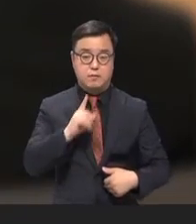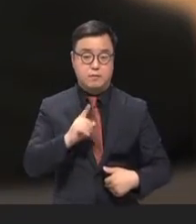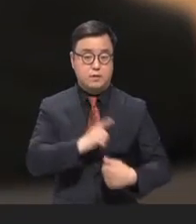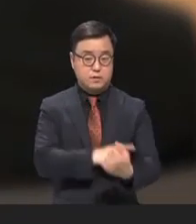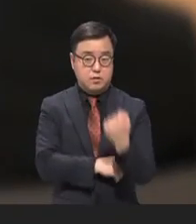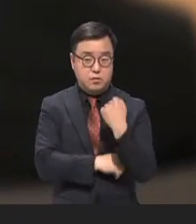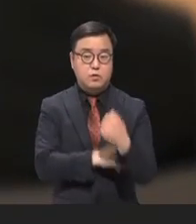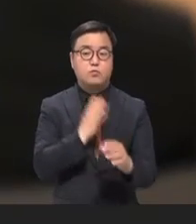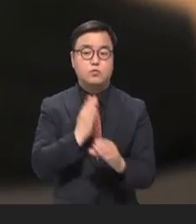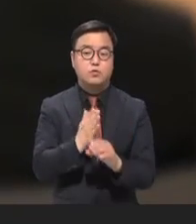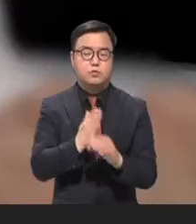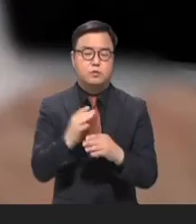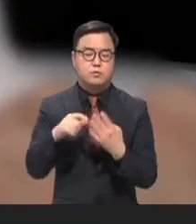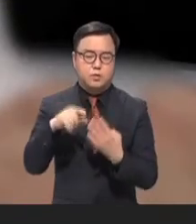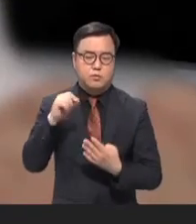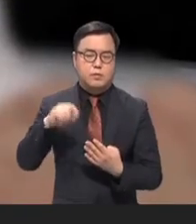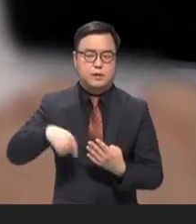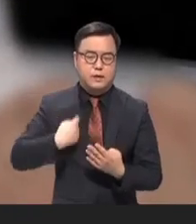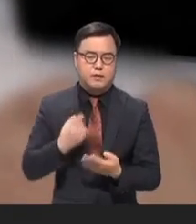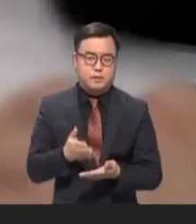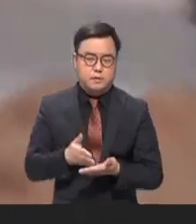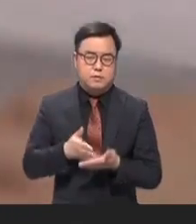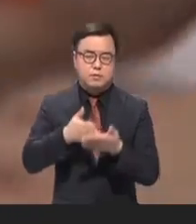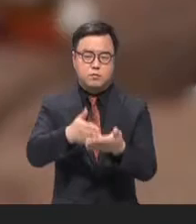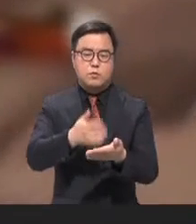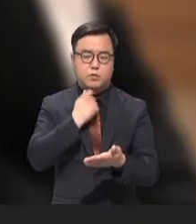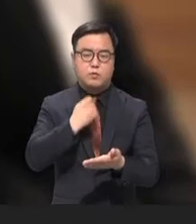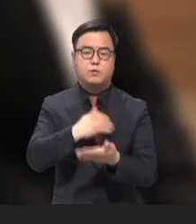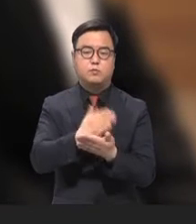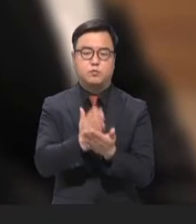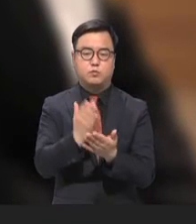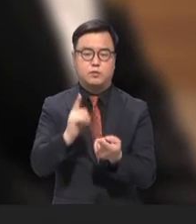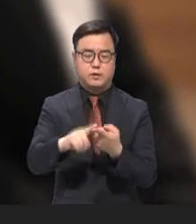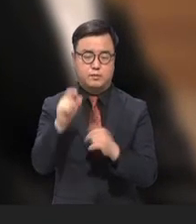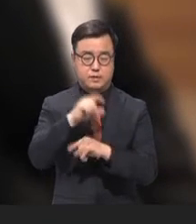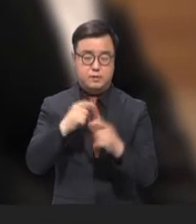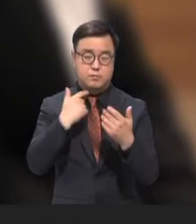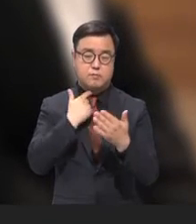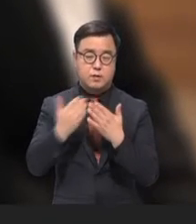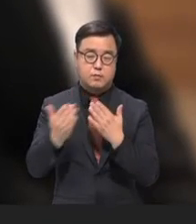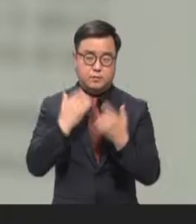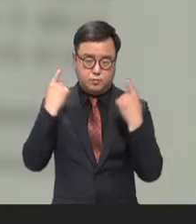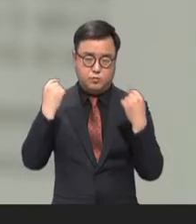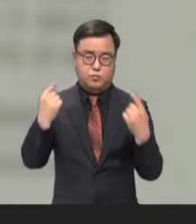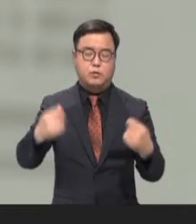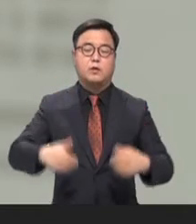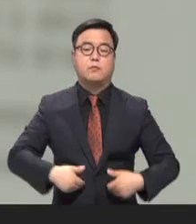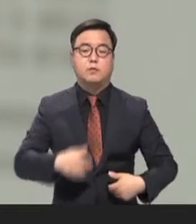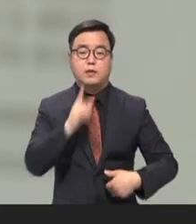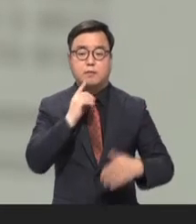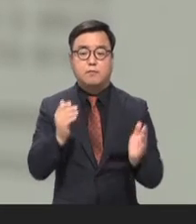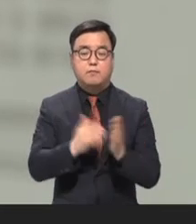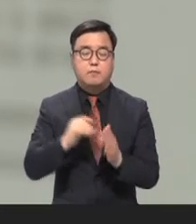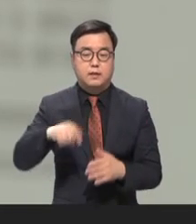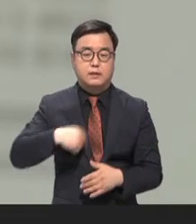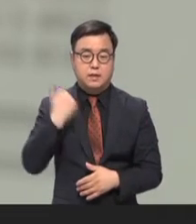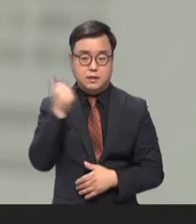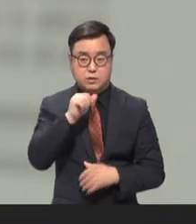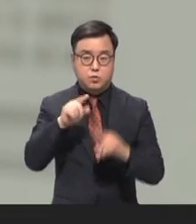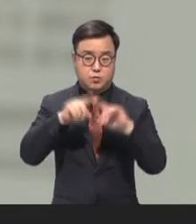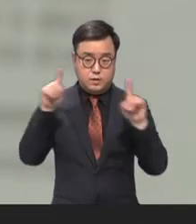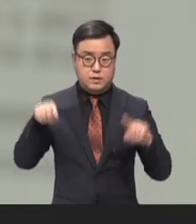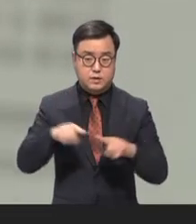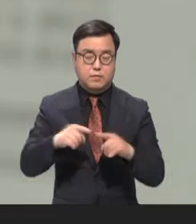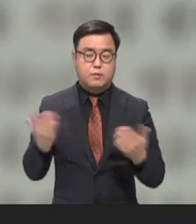채용은 자신이 지원하는 분야에 필요한 경험을 꾸준히 쌓는 것이 중요합니다. 자기소개서는 직무와 관련된 성장 배경